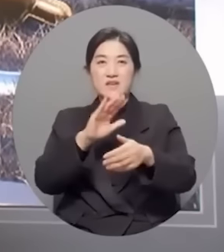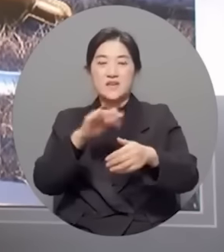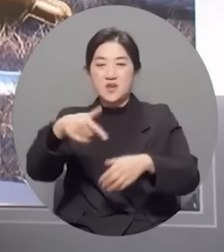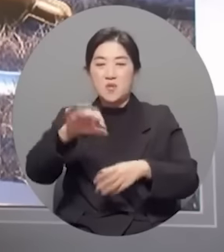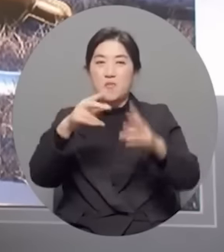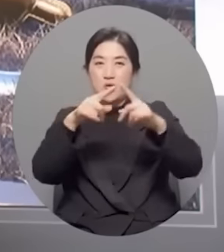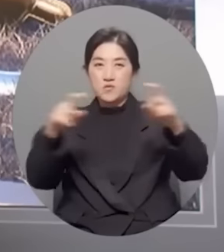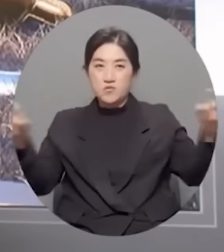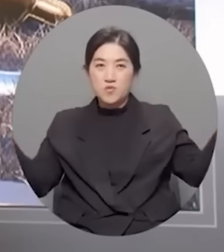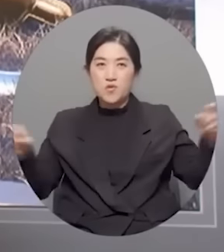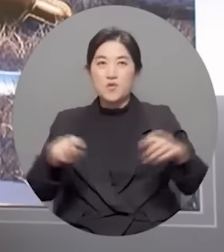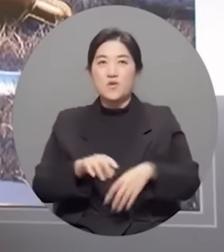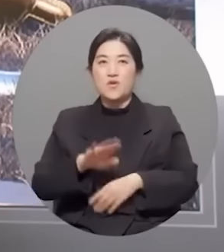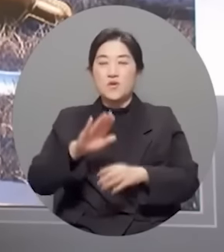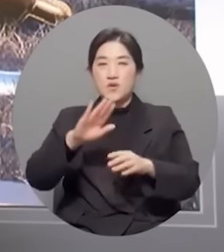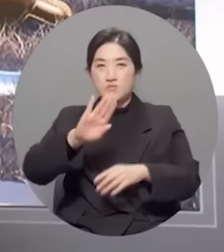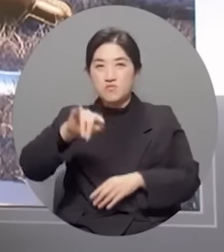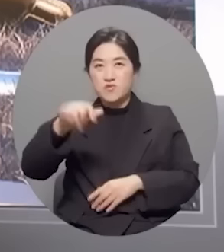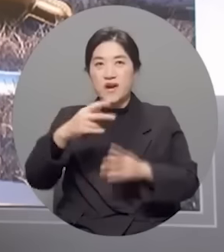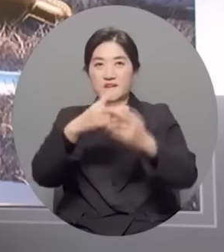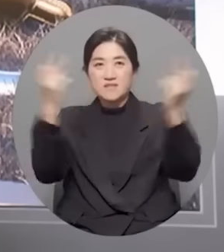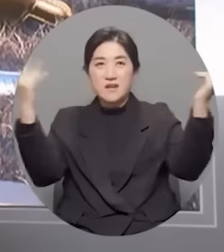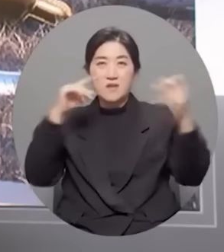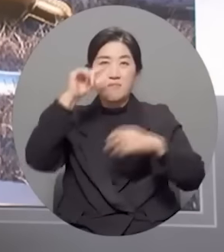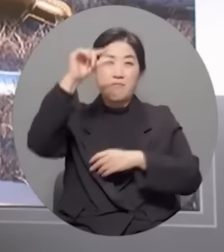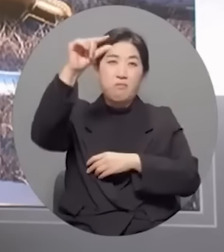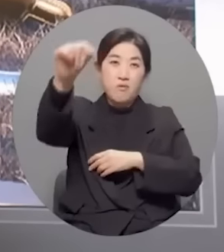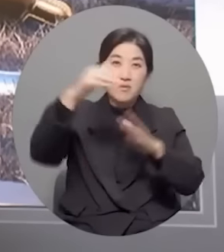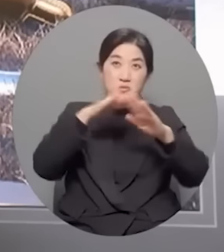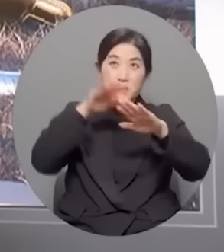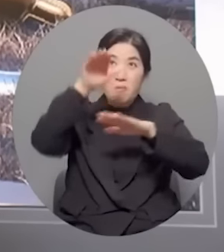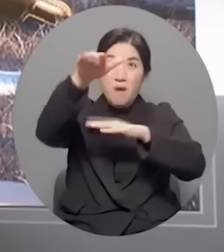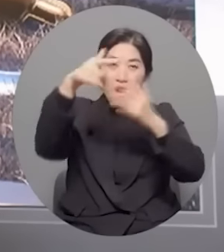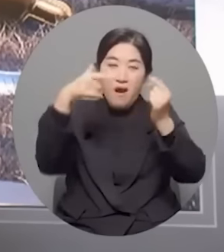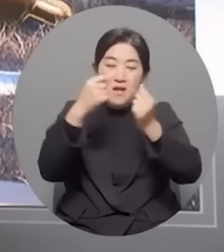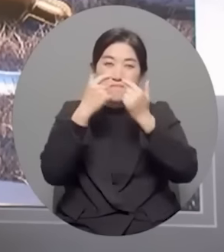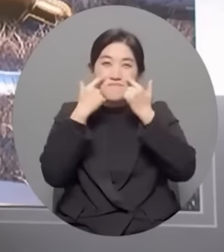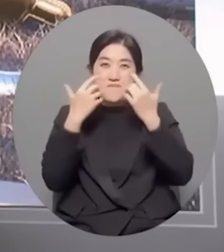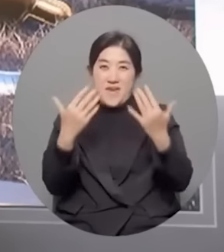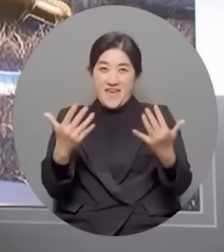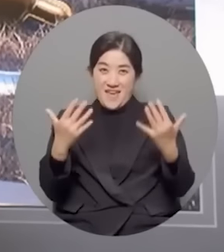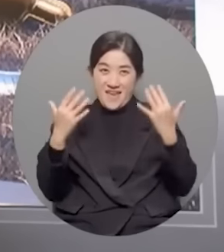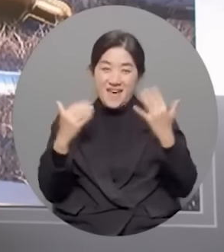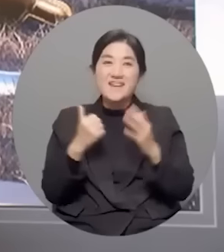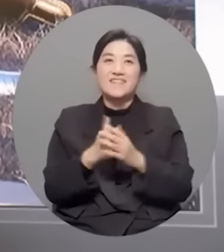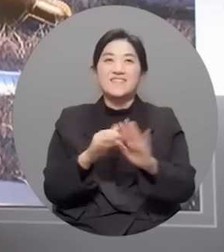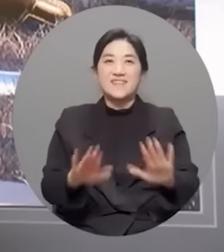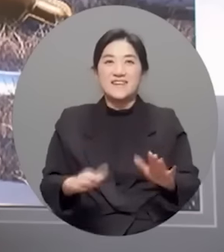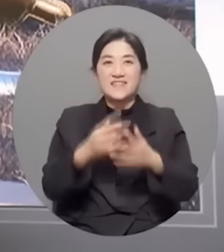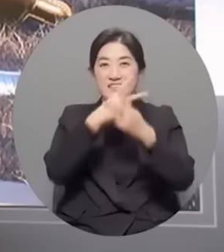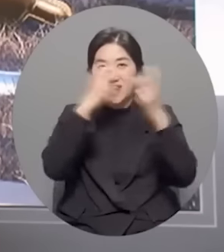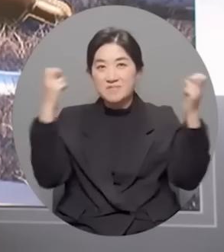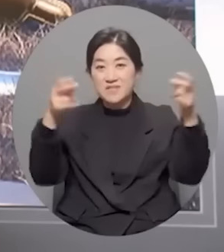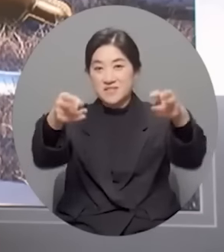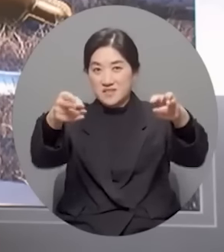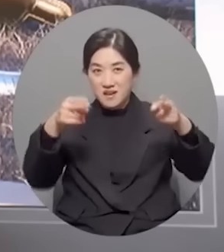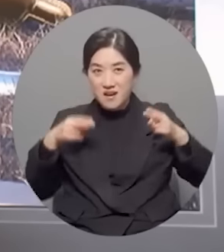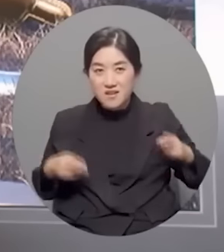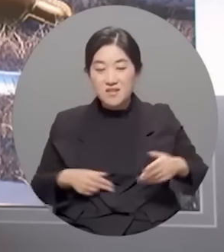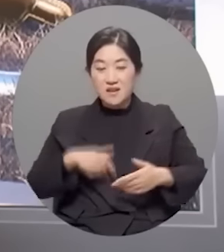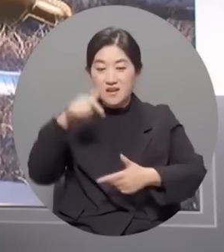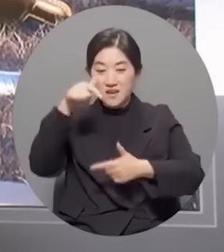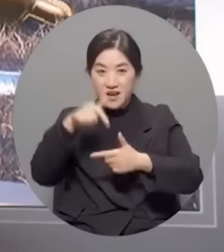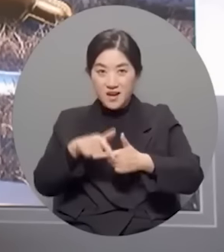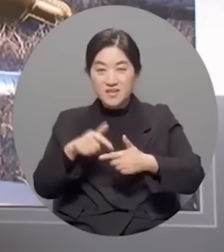북악산 있니다 멀리 있는 산들이 손에 닿을 정도로 정말 선명한데요 이번엔 잠시일 대교 있니다 강남에서